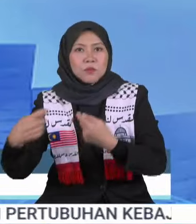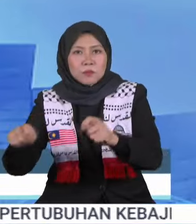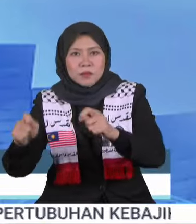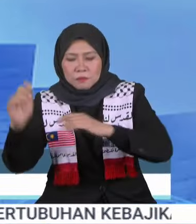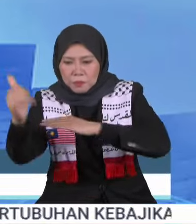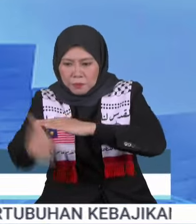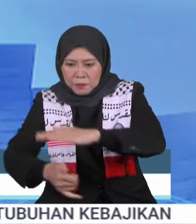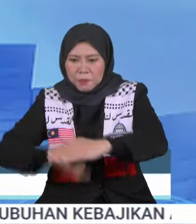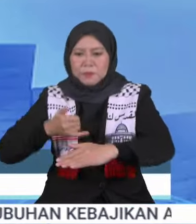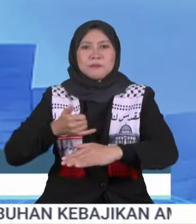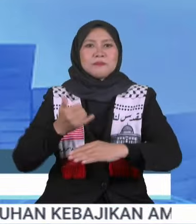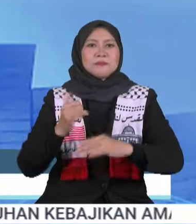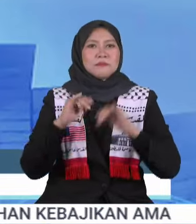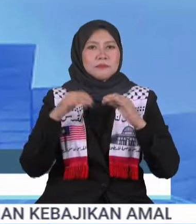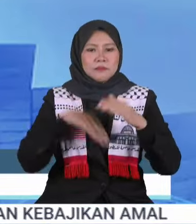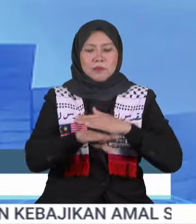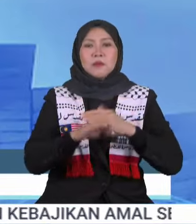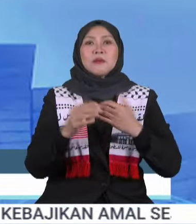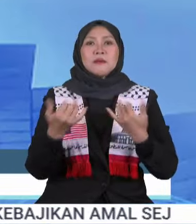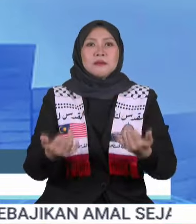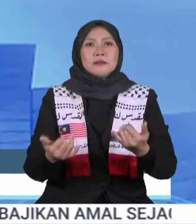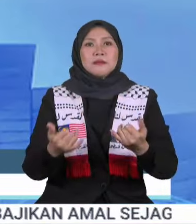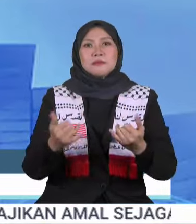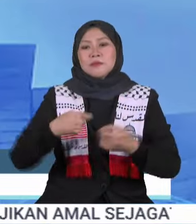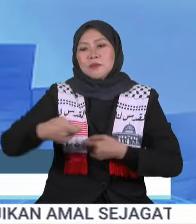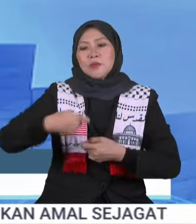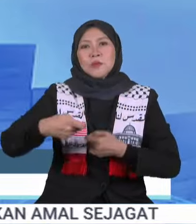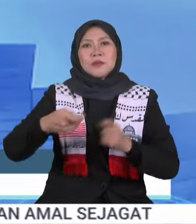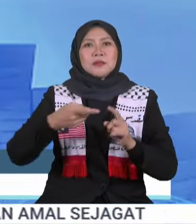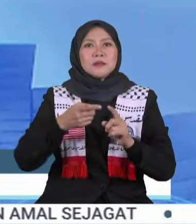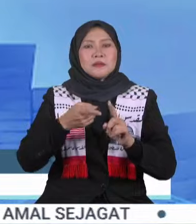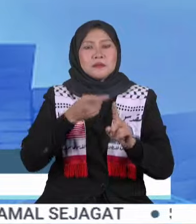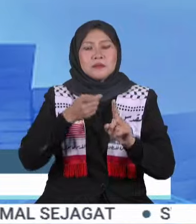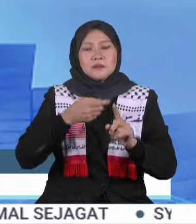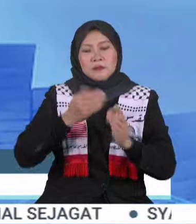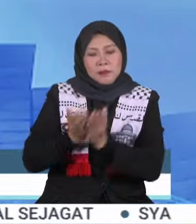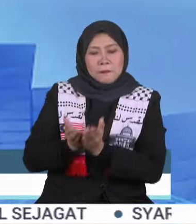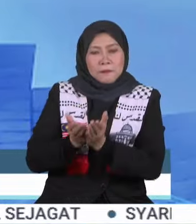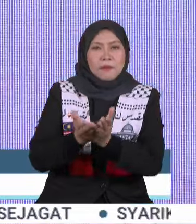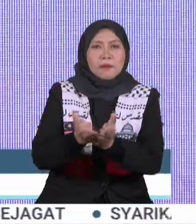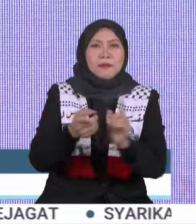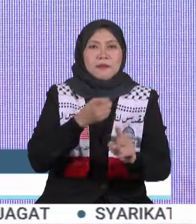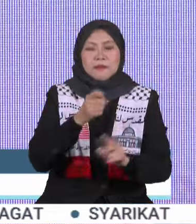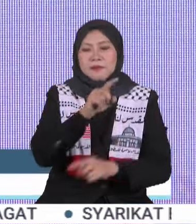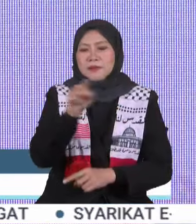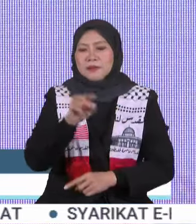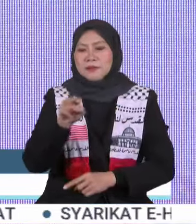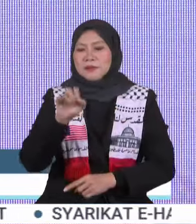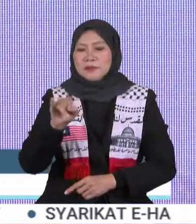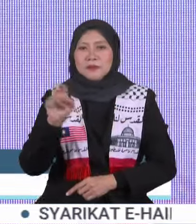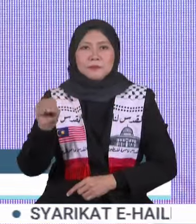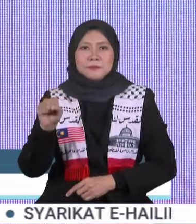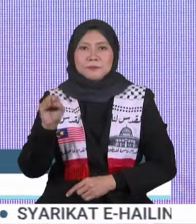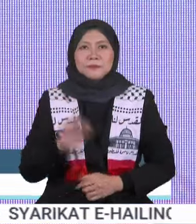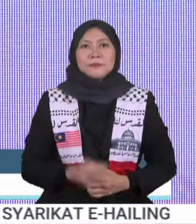masuk beberapa syarikat lain yang menyewa kontena daripada ZIM. Dan dia mendapat sedikit